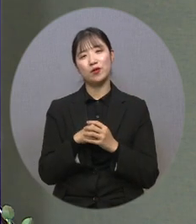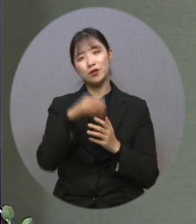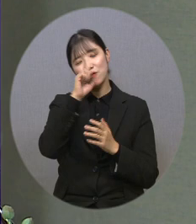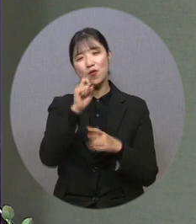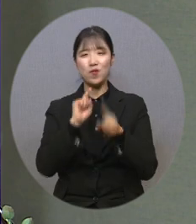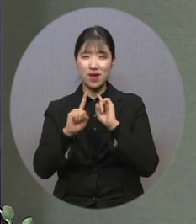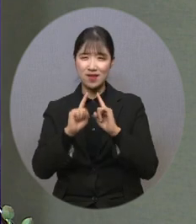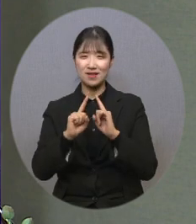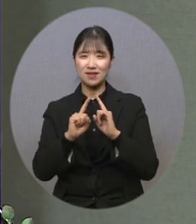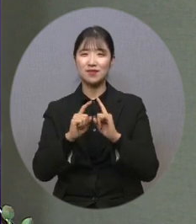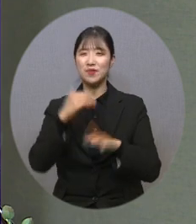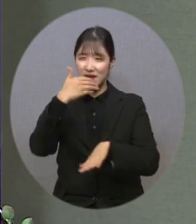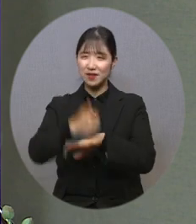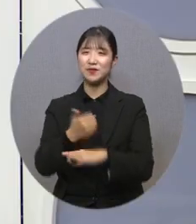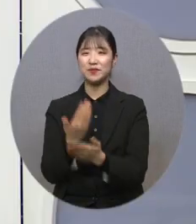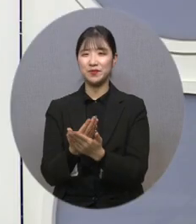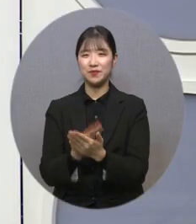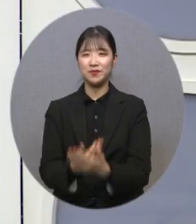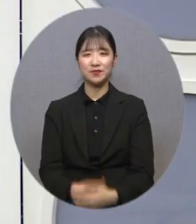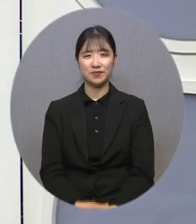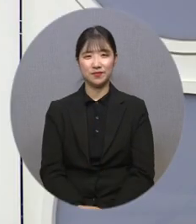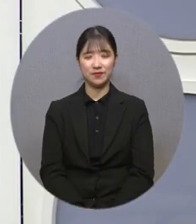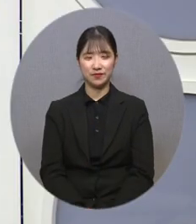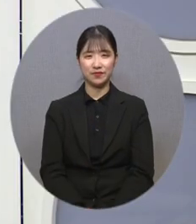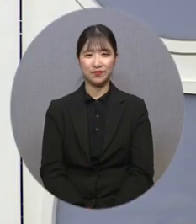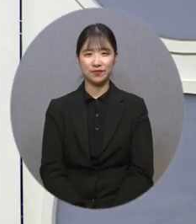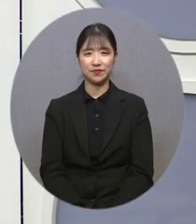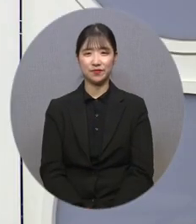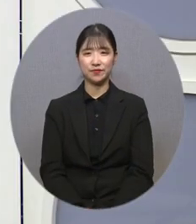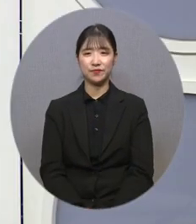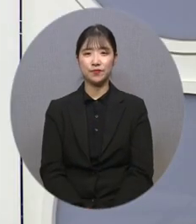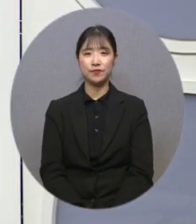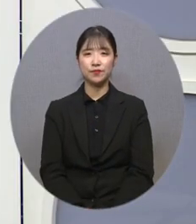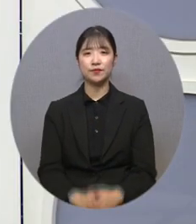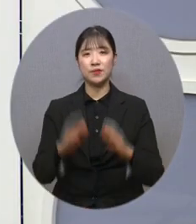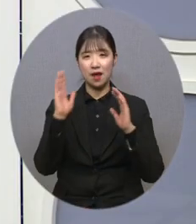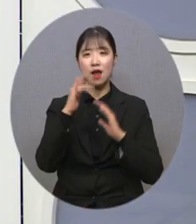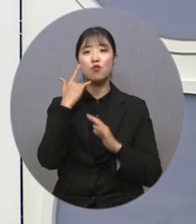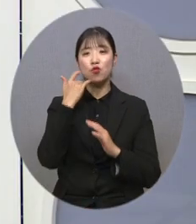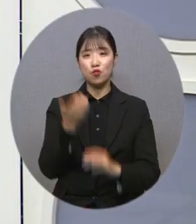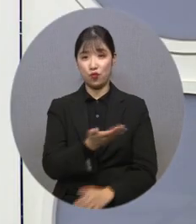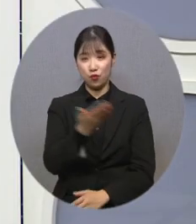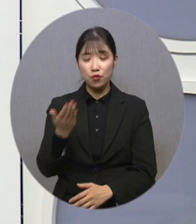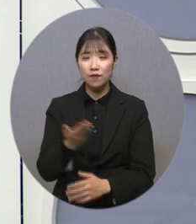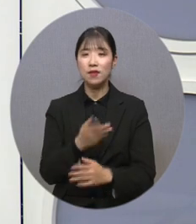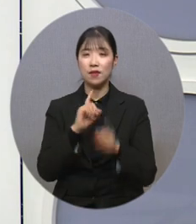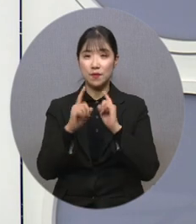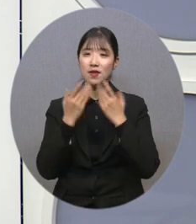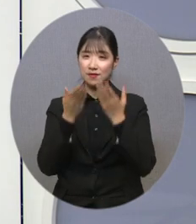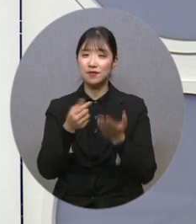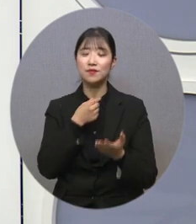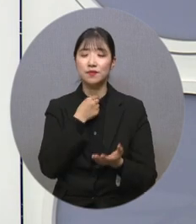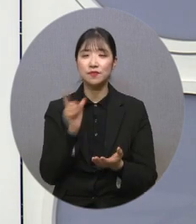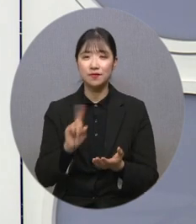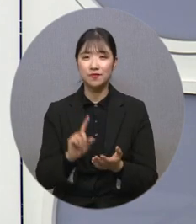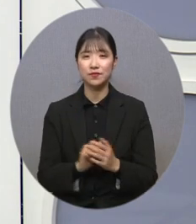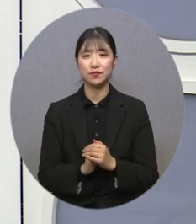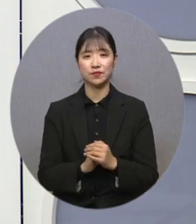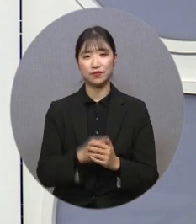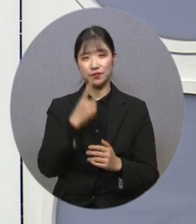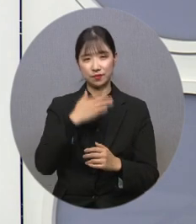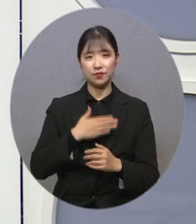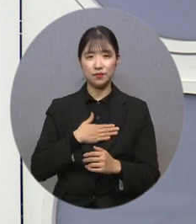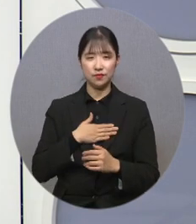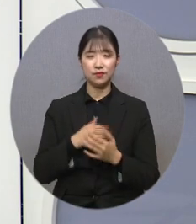좋은 말씀으로 네. 매듭을 지어주시죠. 알겠습니다. 그 학부모님들께 말씀을 드린다면은 예. 저는